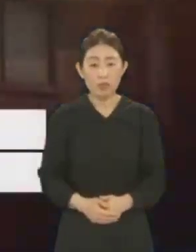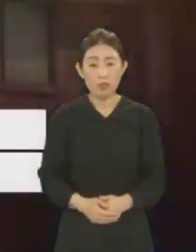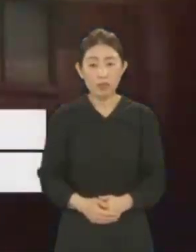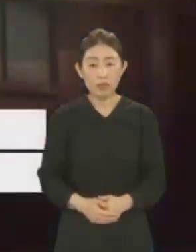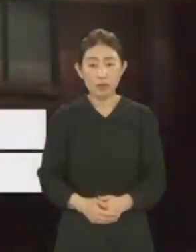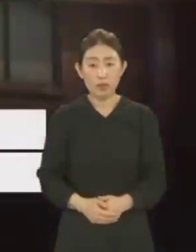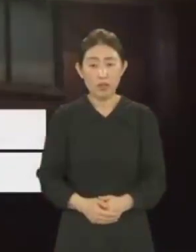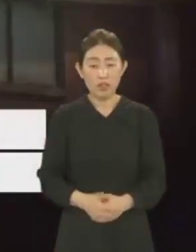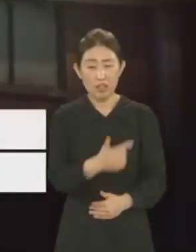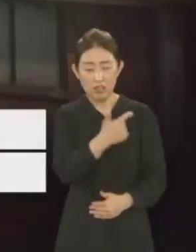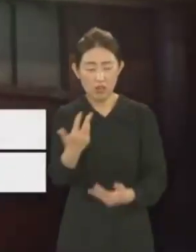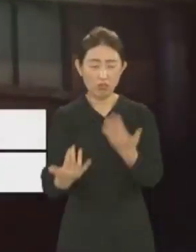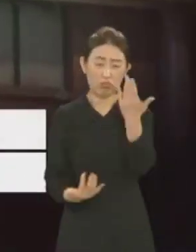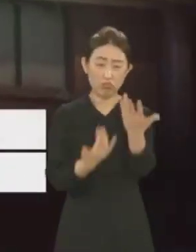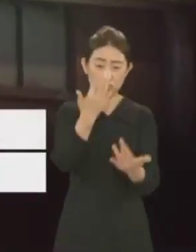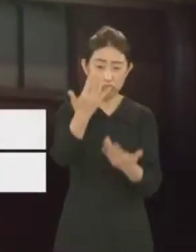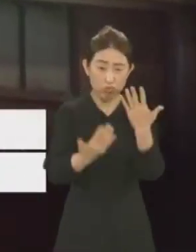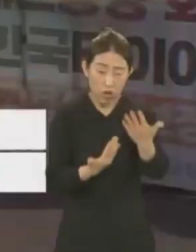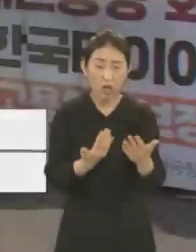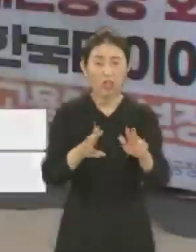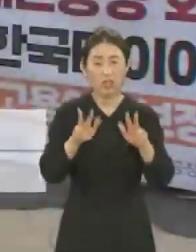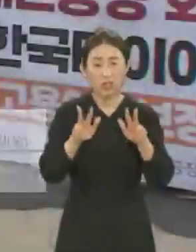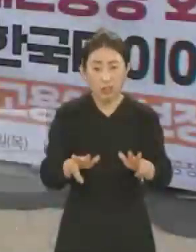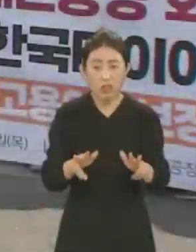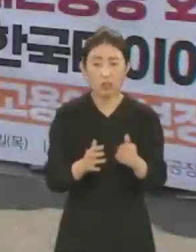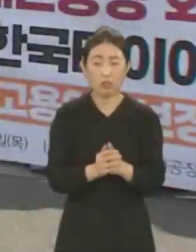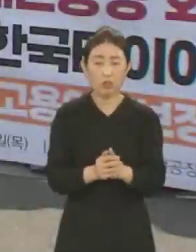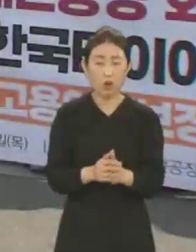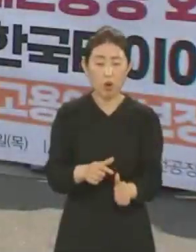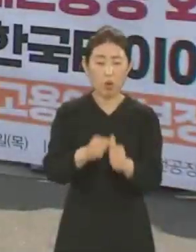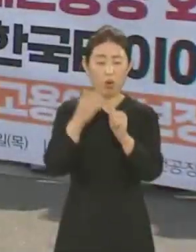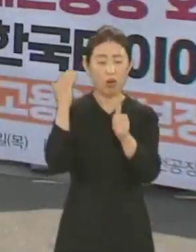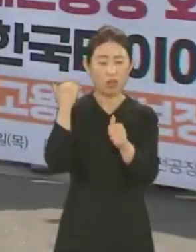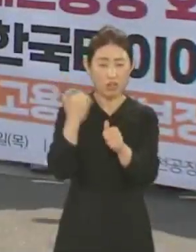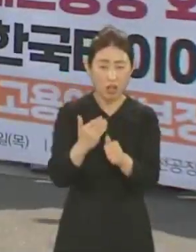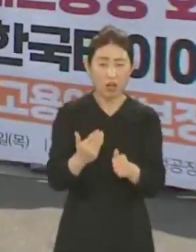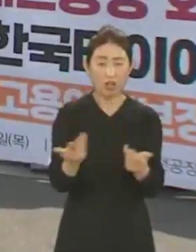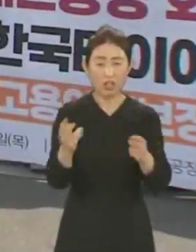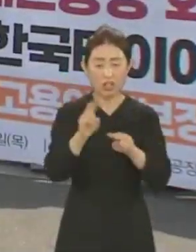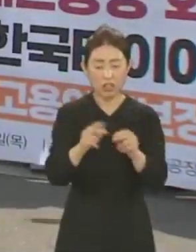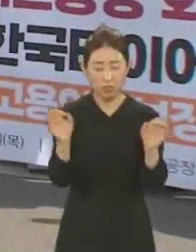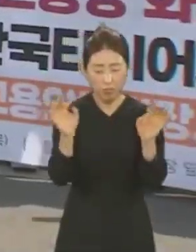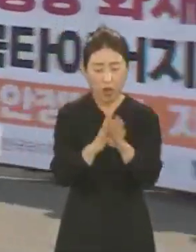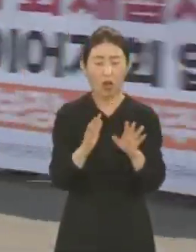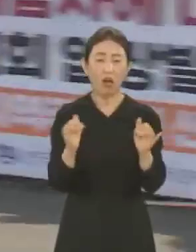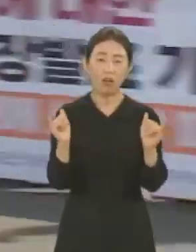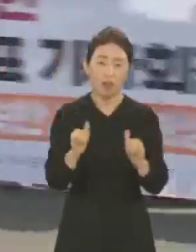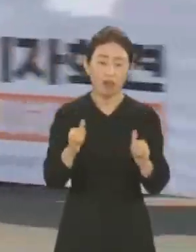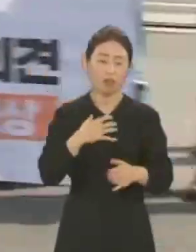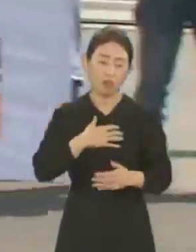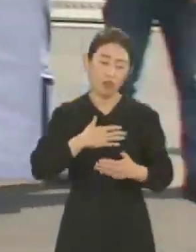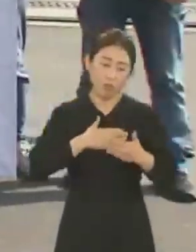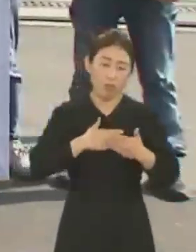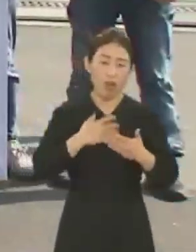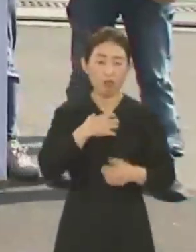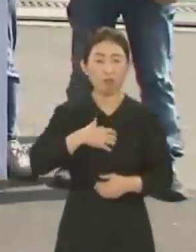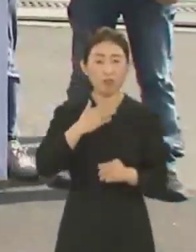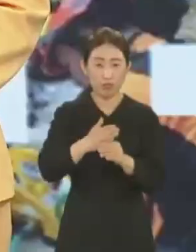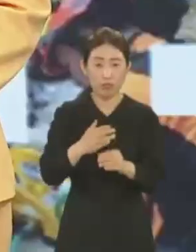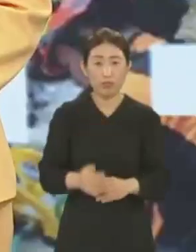대전공장을 덮친 대형 화마의 여파는 이제 고용불안의 위기로 확산하고 있습니다 TJB 김철진입니다